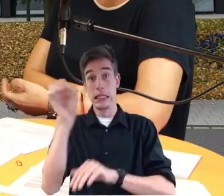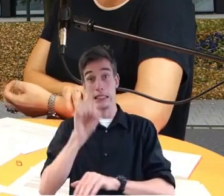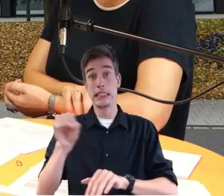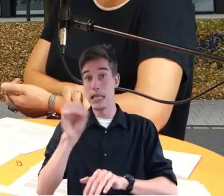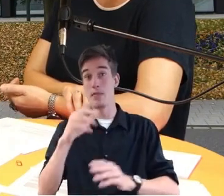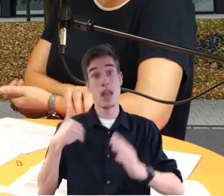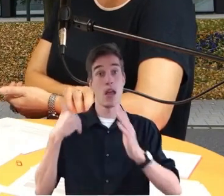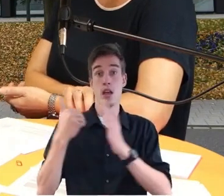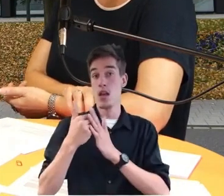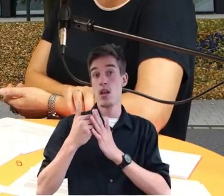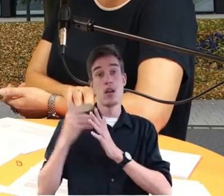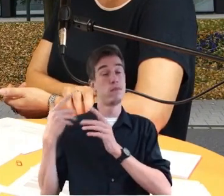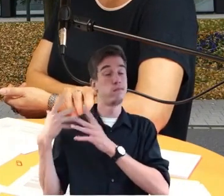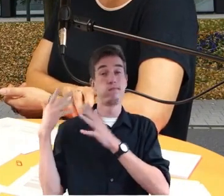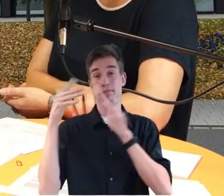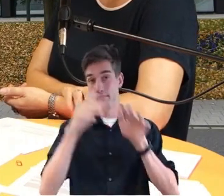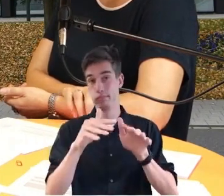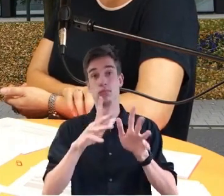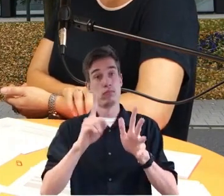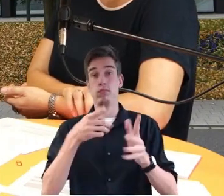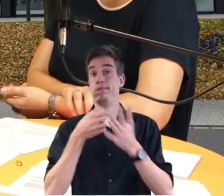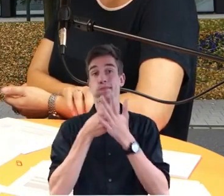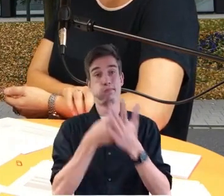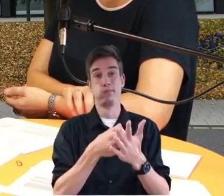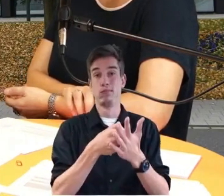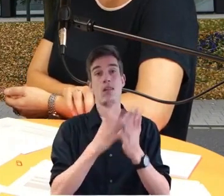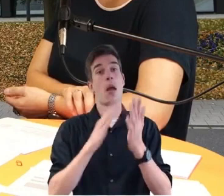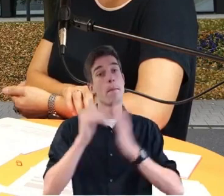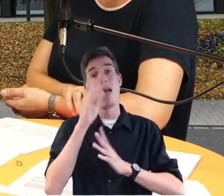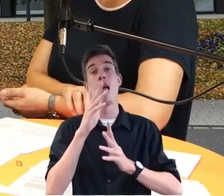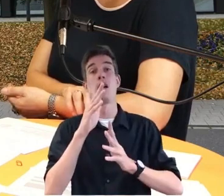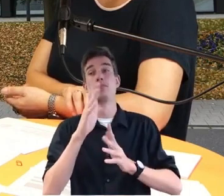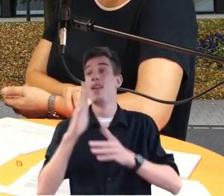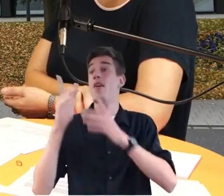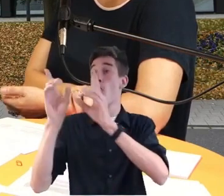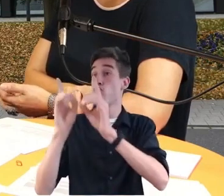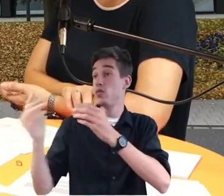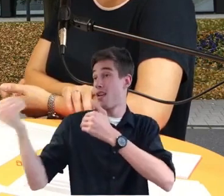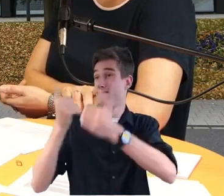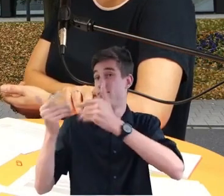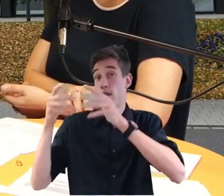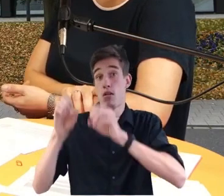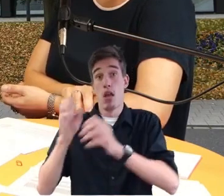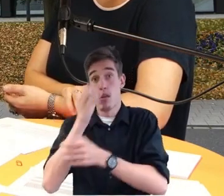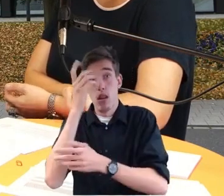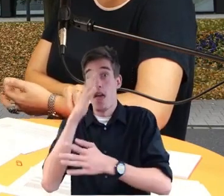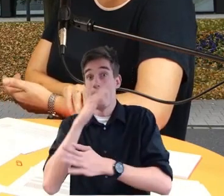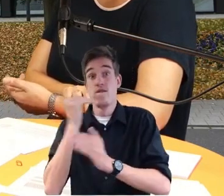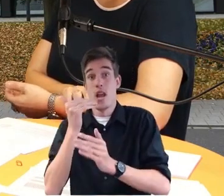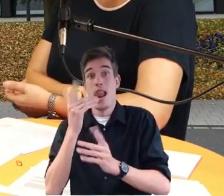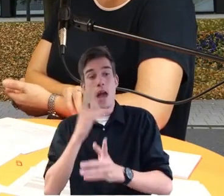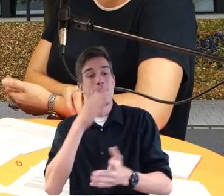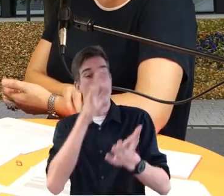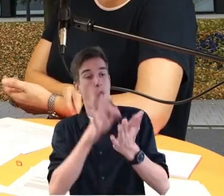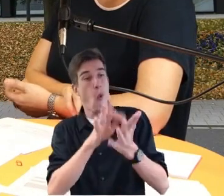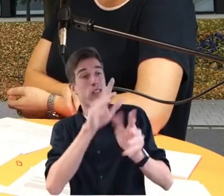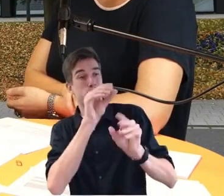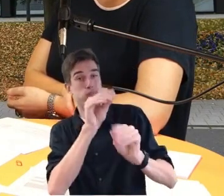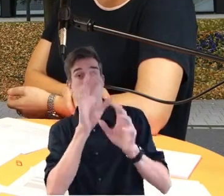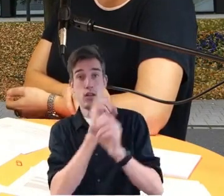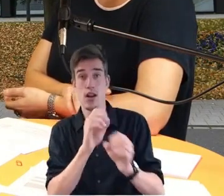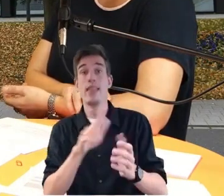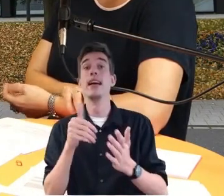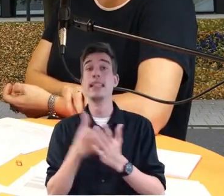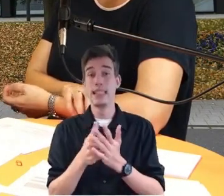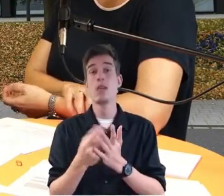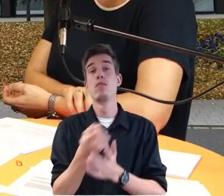wir im haus haben belegt sind dann können wir natürlich so viele dozenten haben wir wollen vor ort können wir nichts machen darum gehen wir auch immer mehr